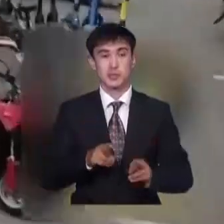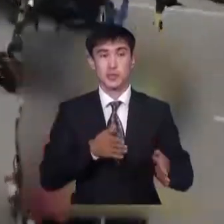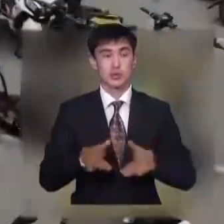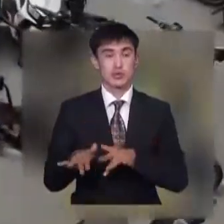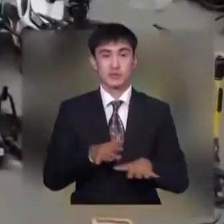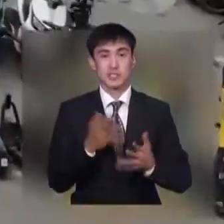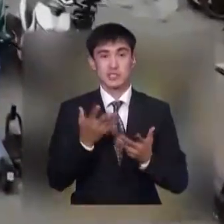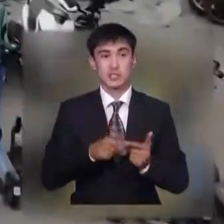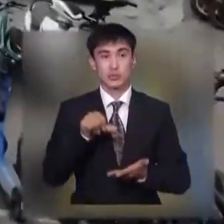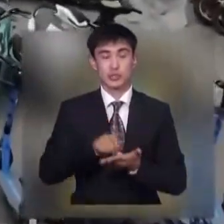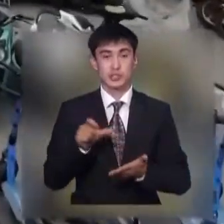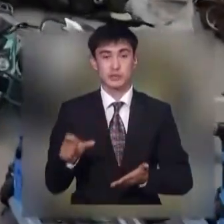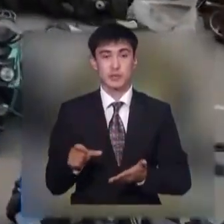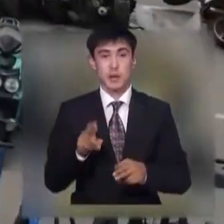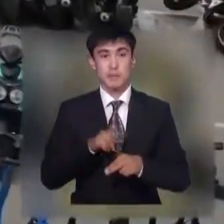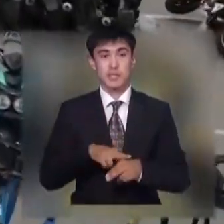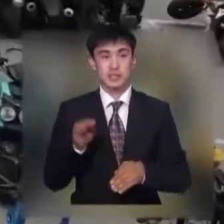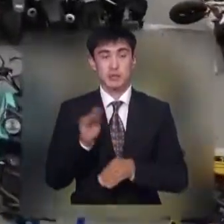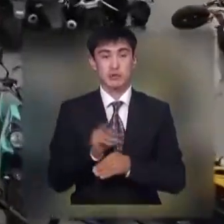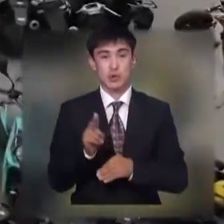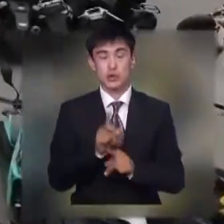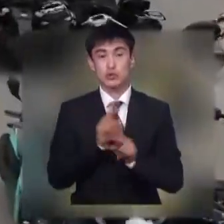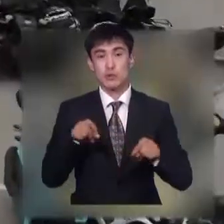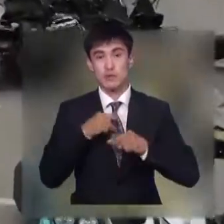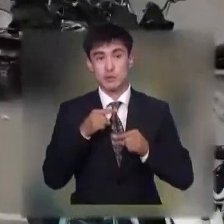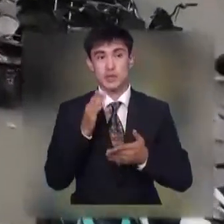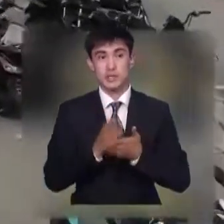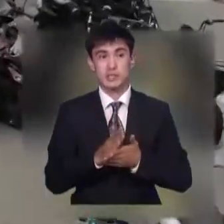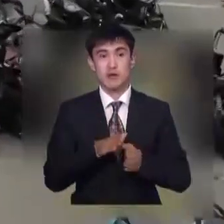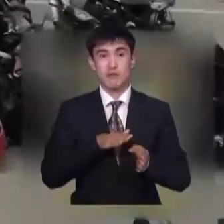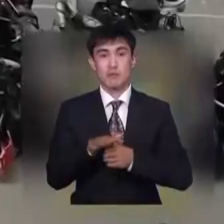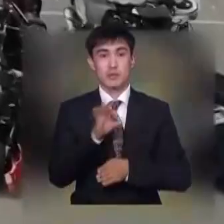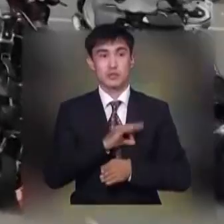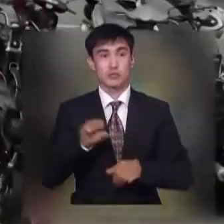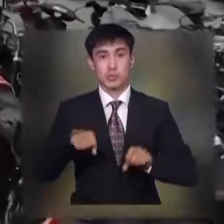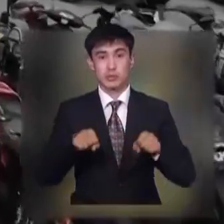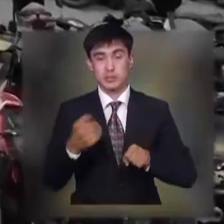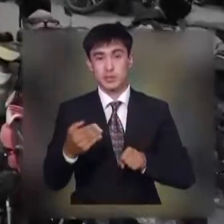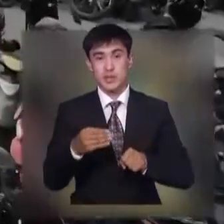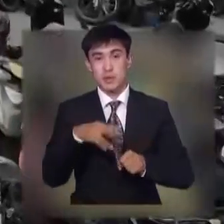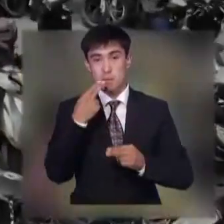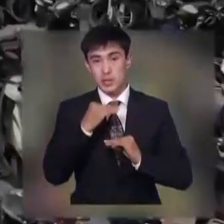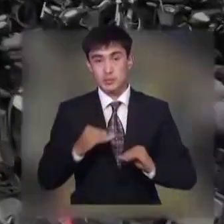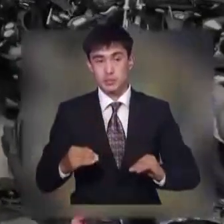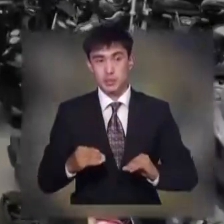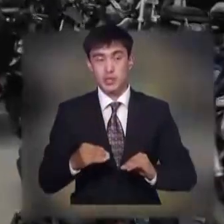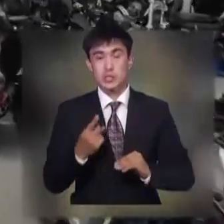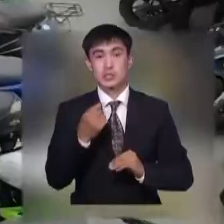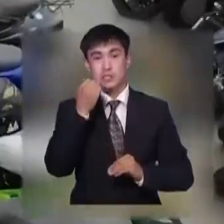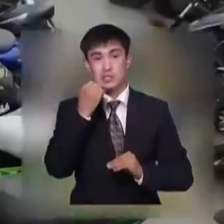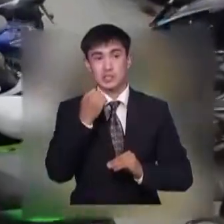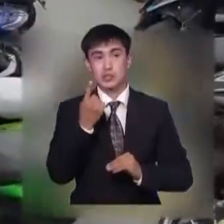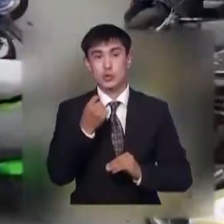дорожного движения среди его участников. Полиции добавили, что особое внимание уделено эксплуатации двухколесного транспорта несовершеннолетними. Порядка 100